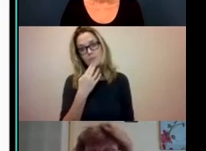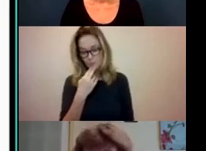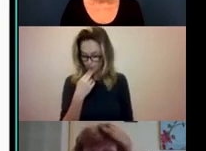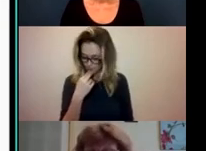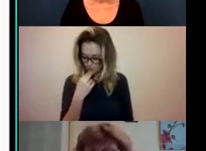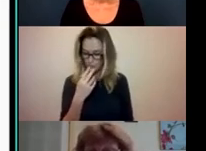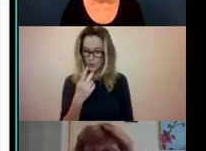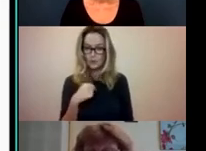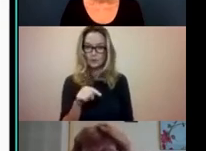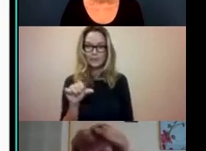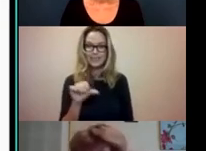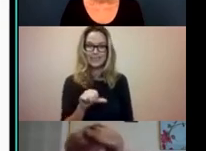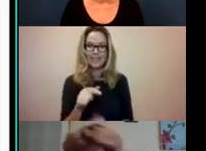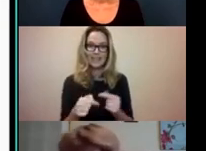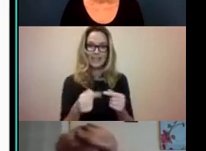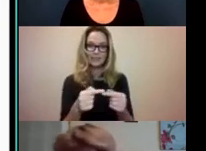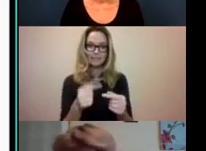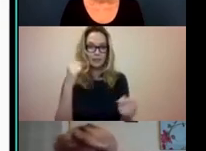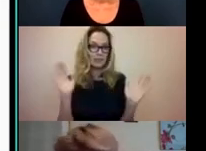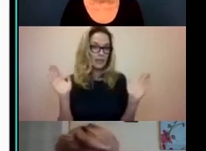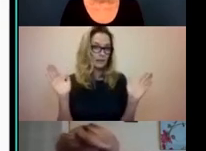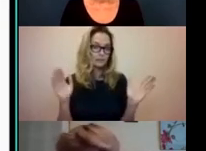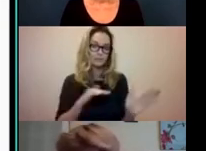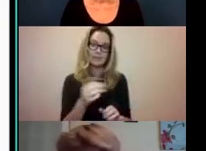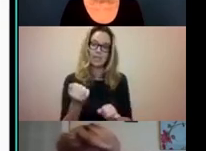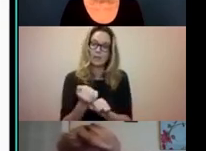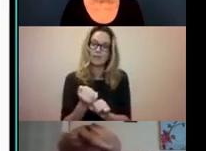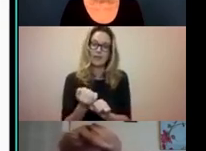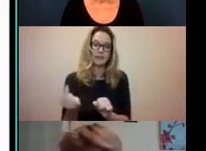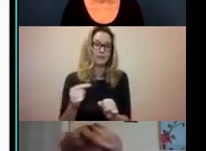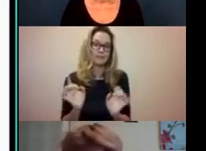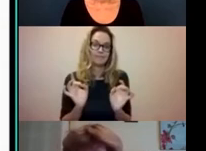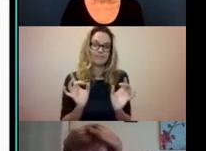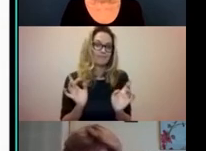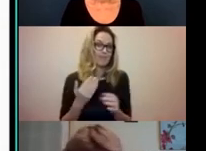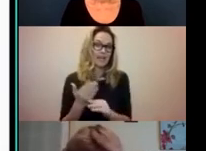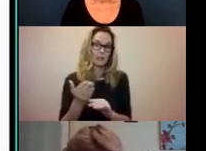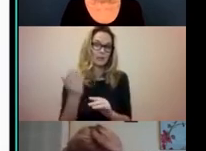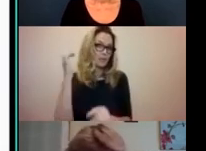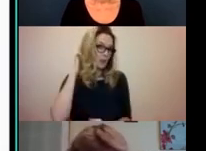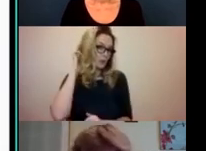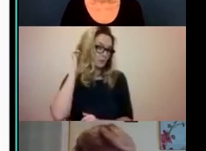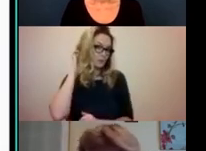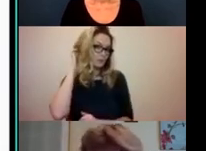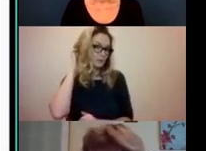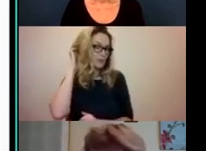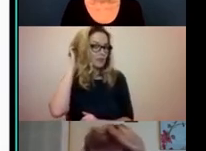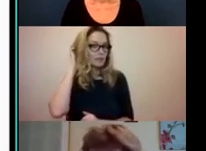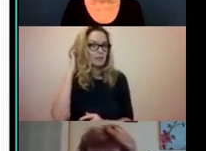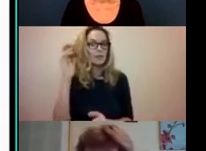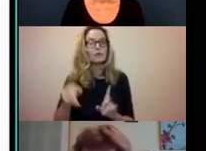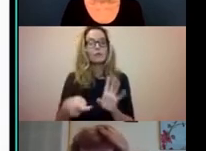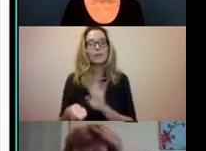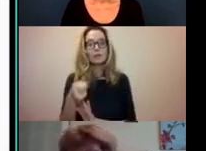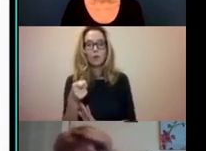Toen het zo slecht ging, toen dacht ik, ja, met het maatschappelijk werk wordt het niks meer in de toekomst. Dus ik ben een opleiding gaan doen